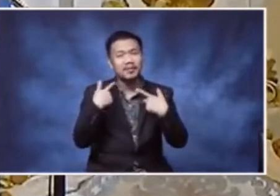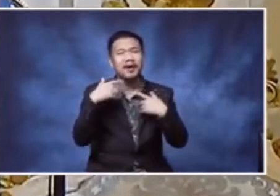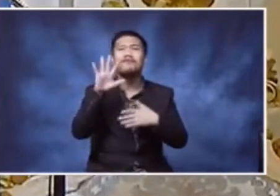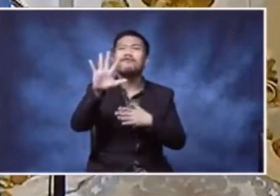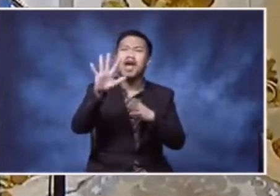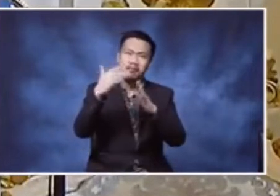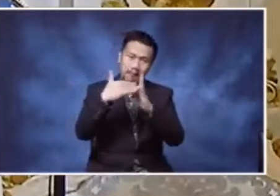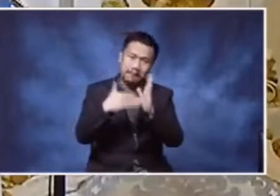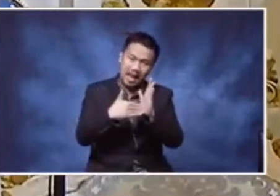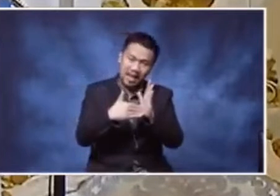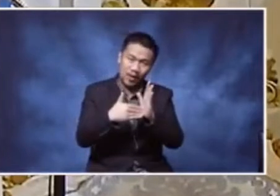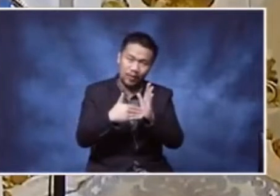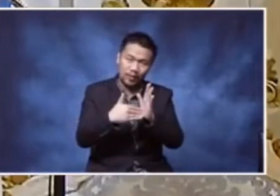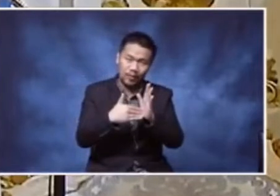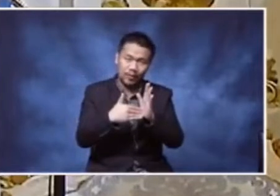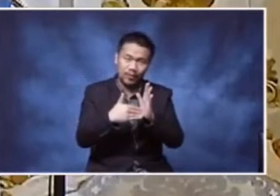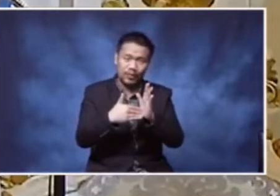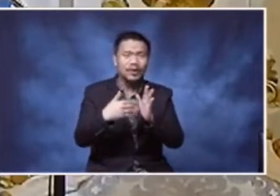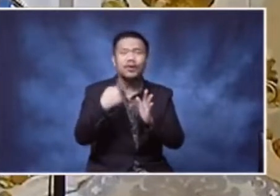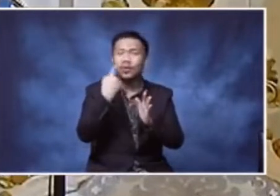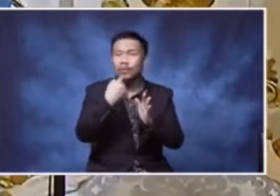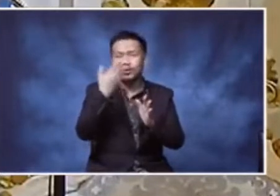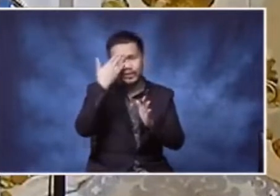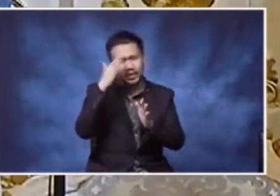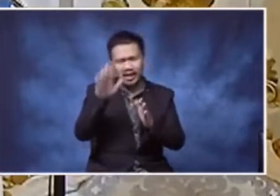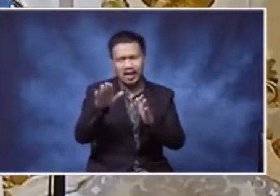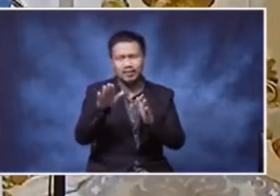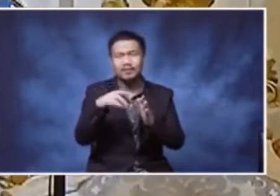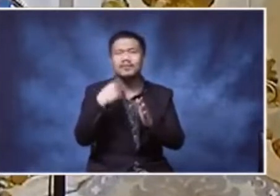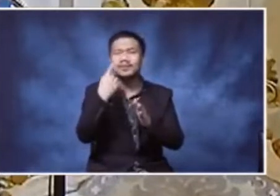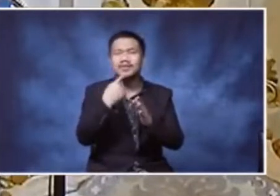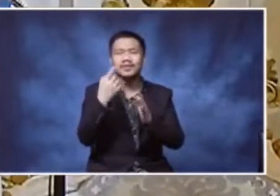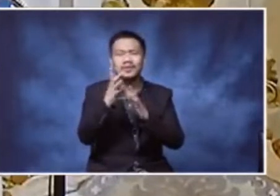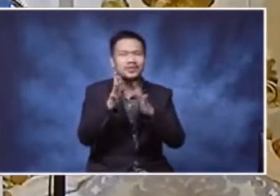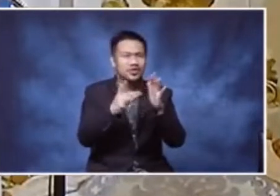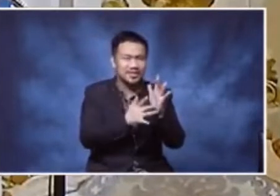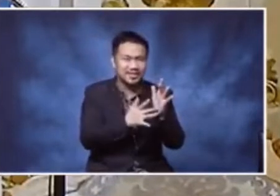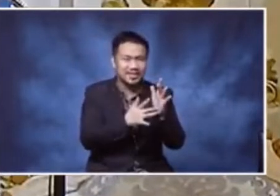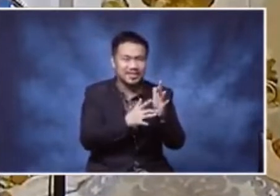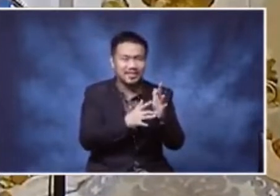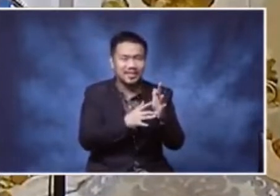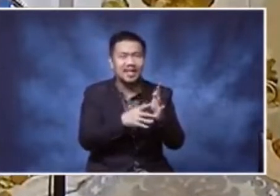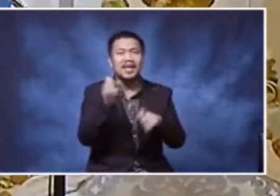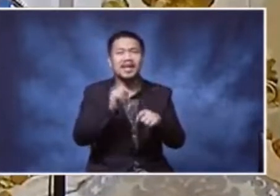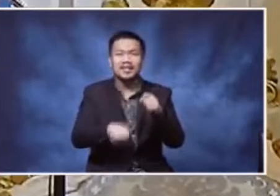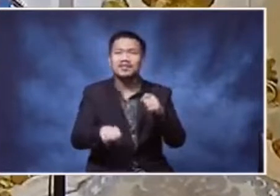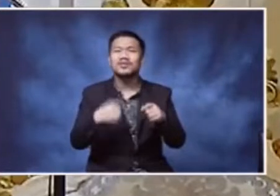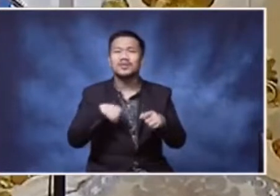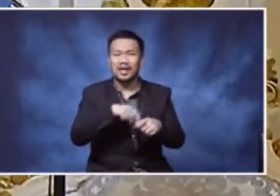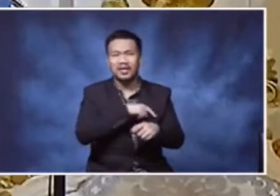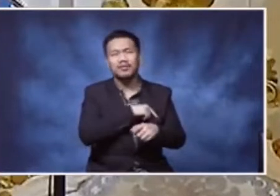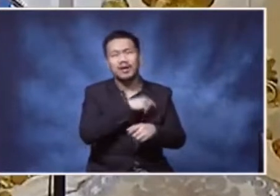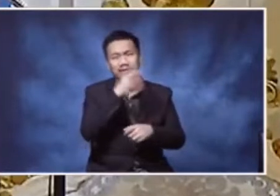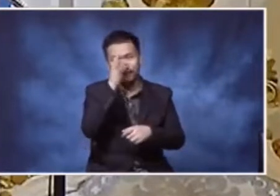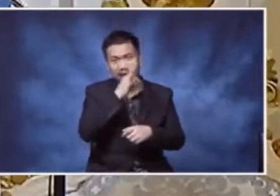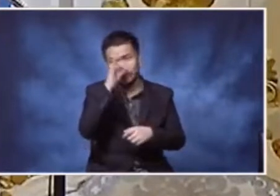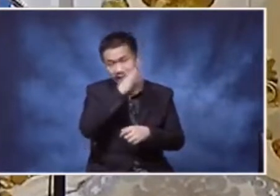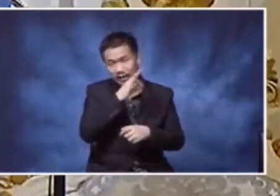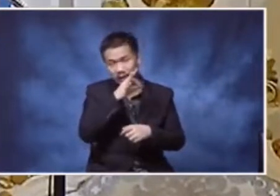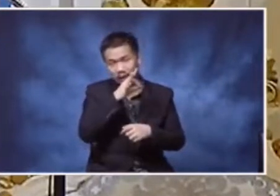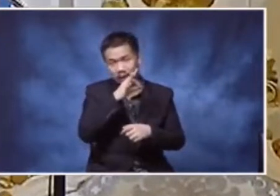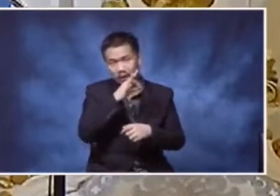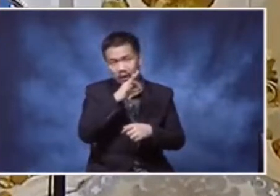sa atin kasi nasa gitna tayo ng mga bansa na hindi pa kumikilala kay